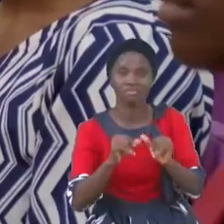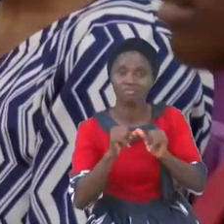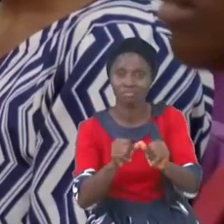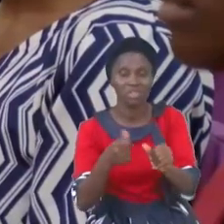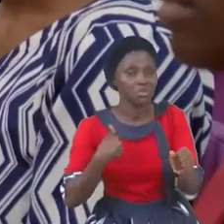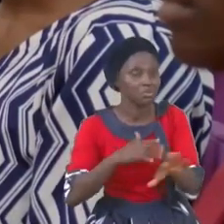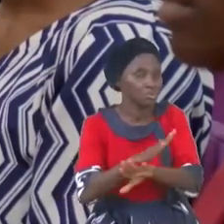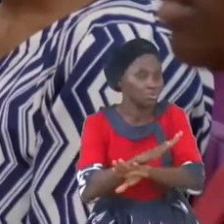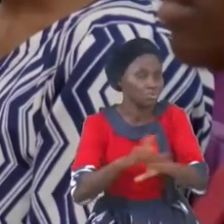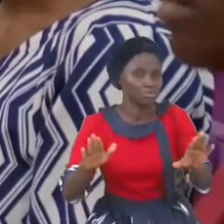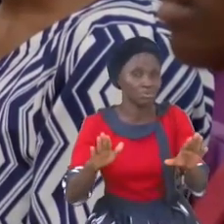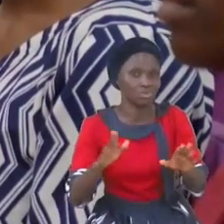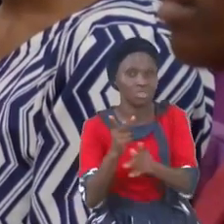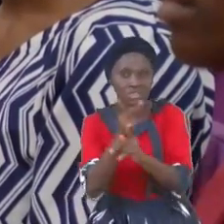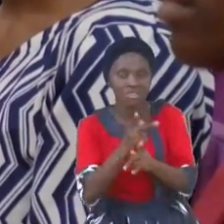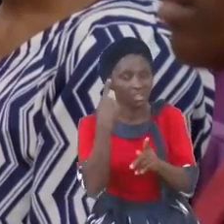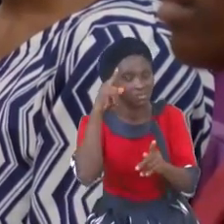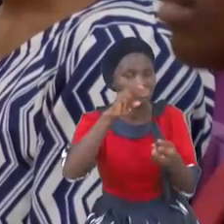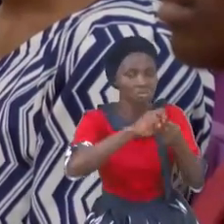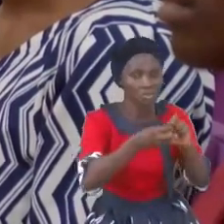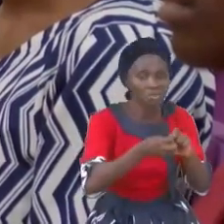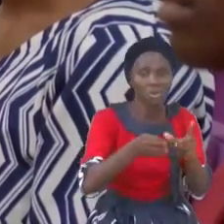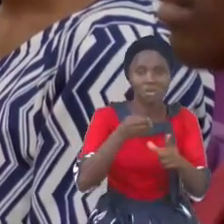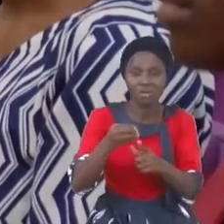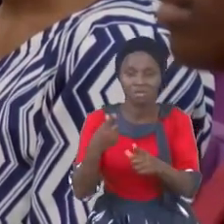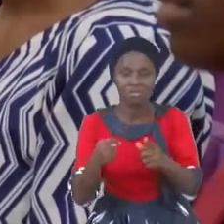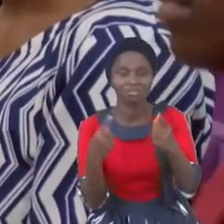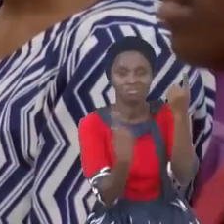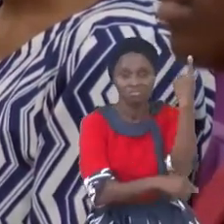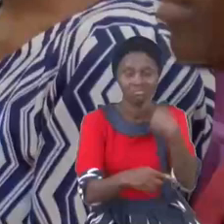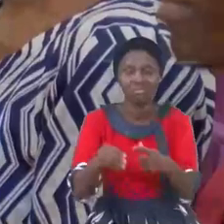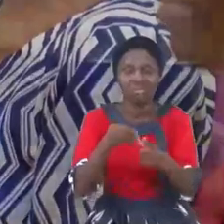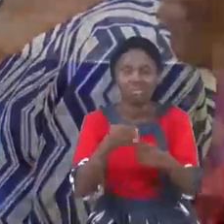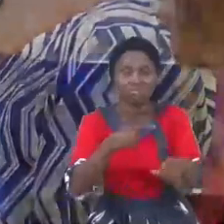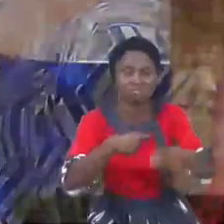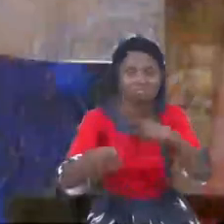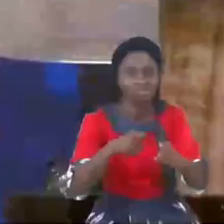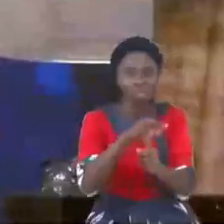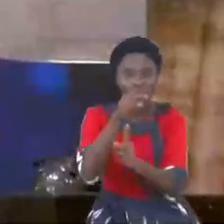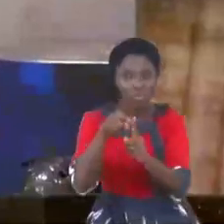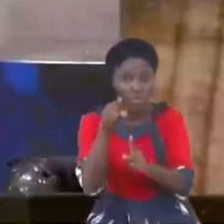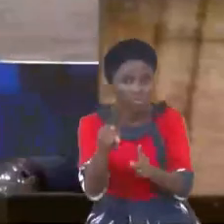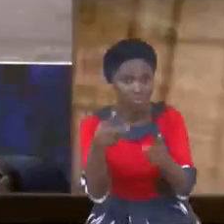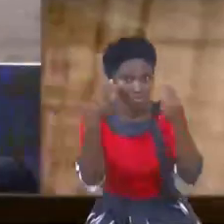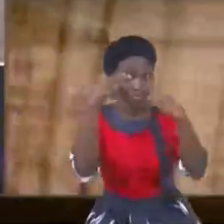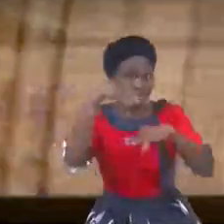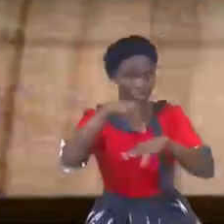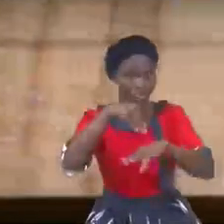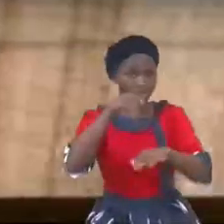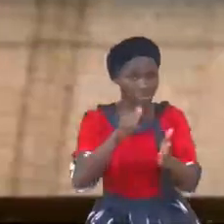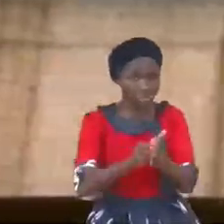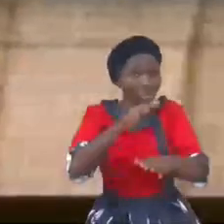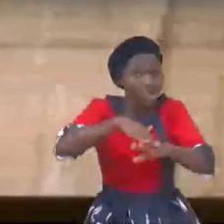les problèmes, les infirmités, les persécutions. Et lorsque vous voyez cela, vous êtes devenu aussi un